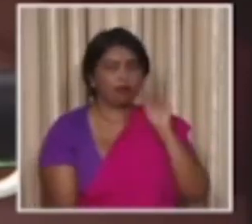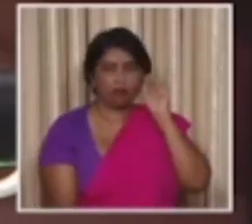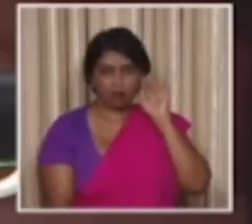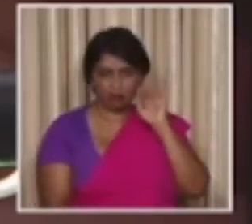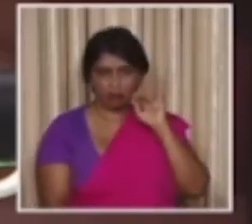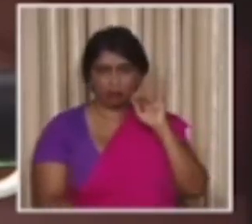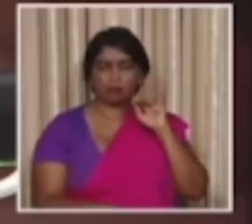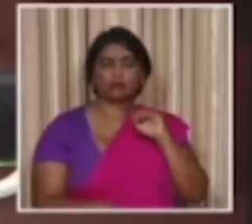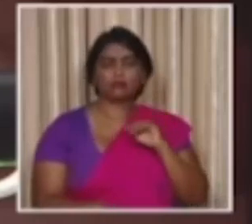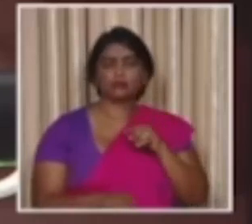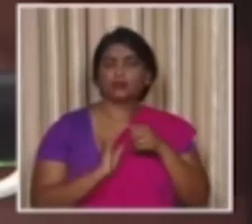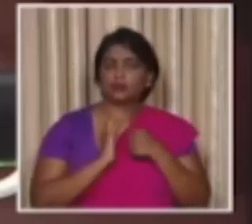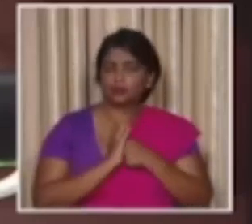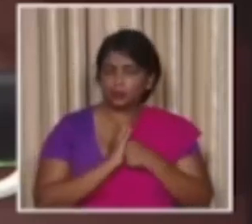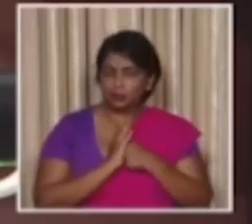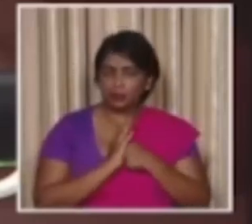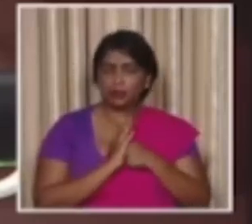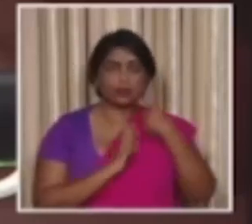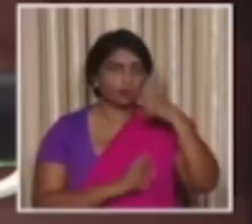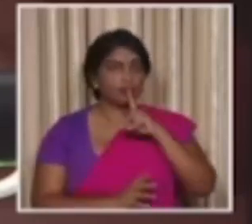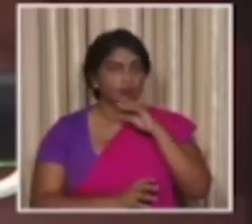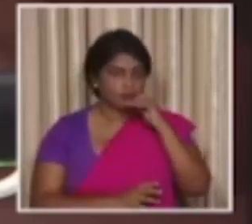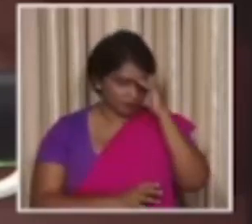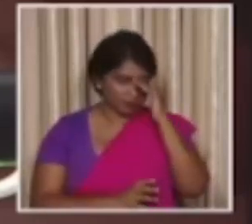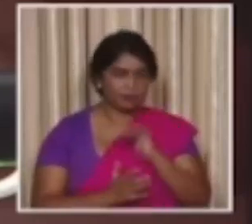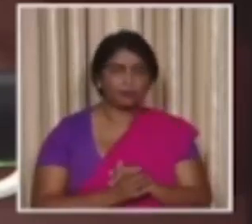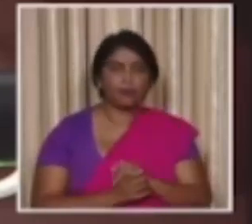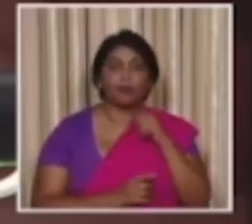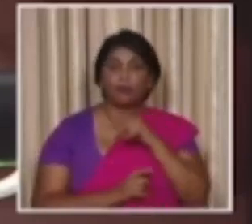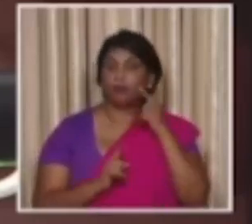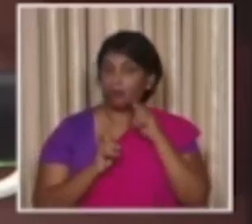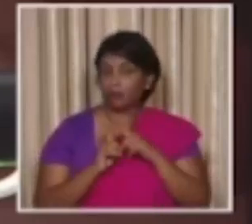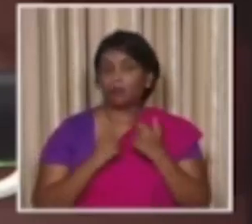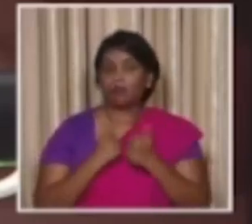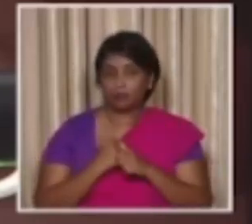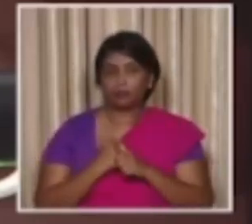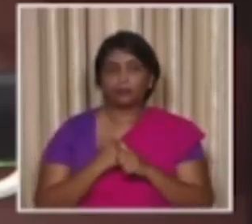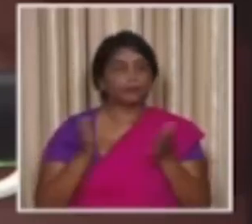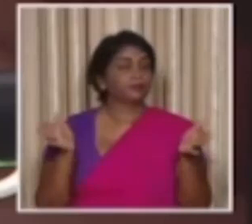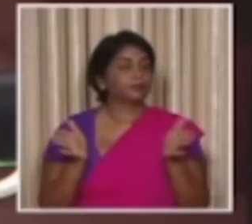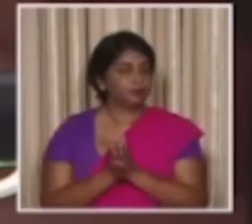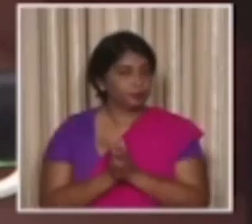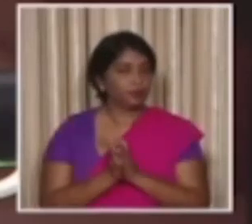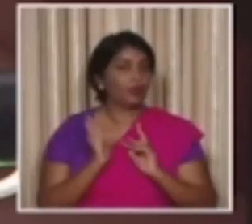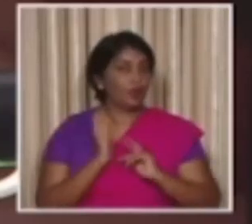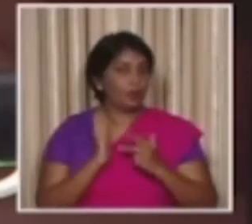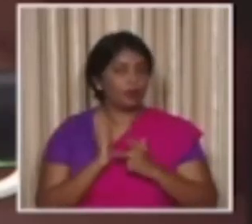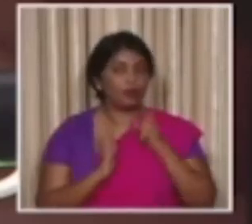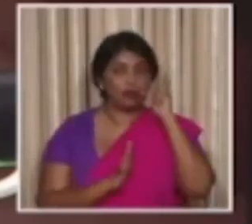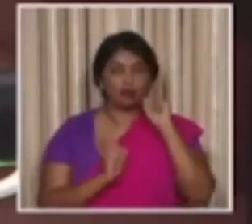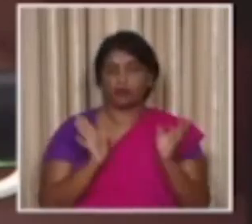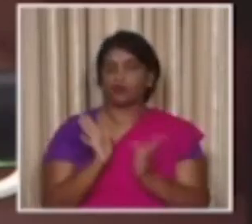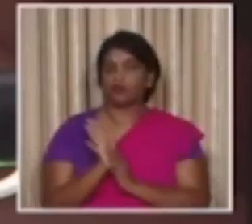මොකද ගරු නියෝජ්‍ය කතානායකතුමනි මේ සඳහා හැදුවා ඒකාබද්ධ ව්‍යාපෘති කළමනාකරණ